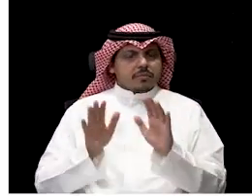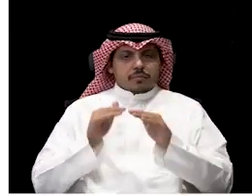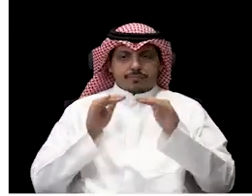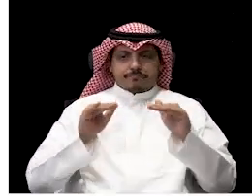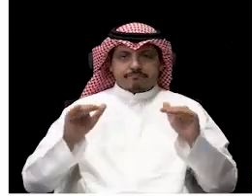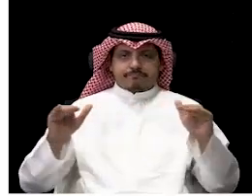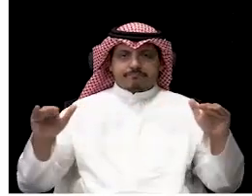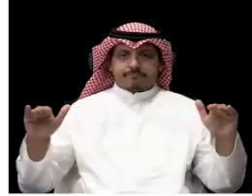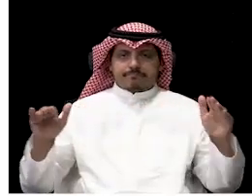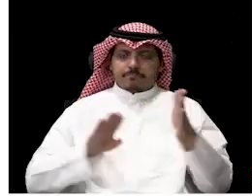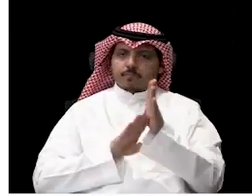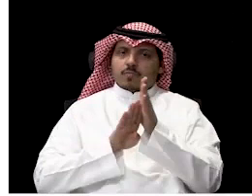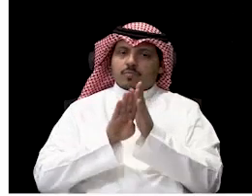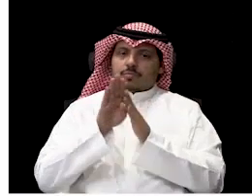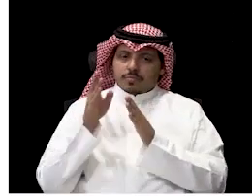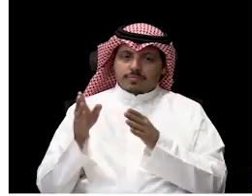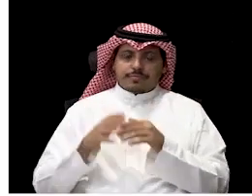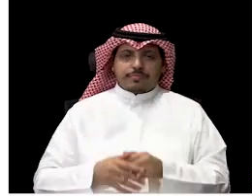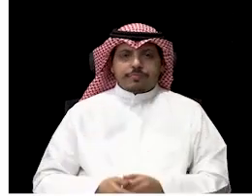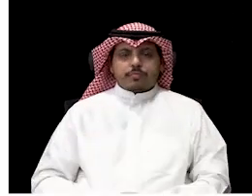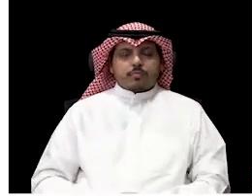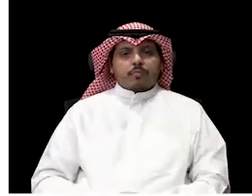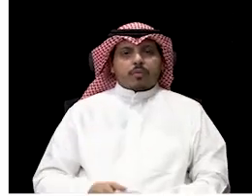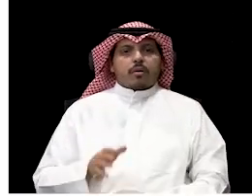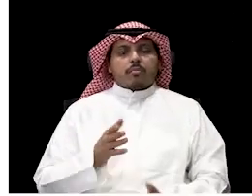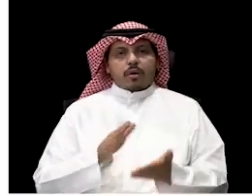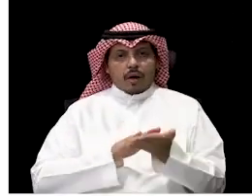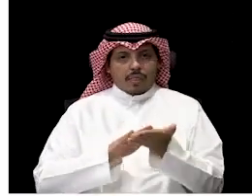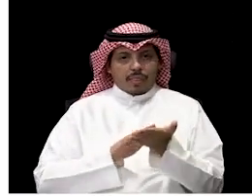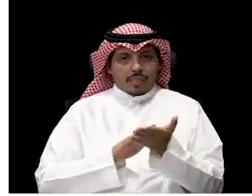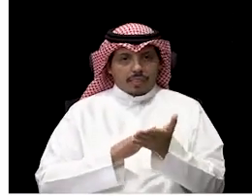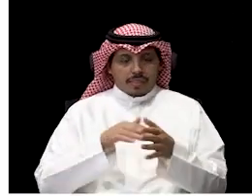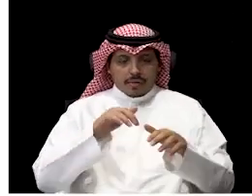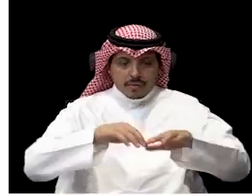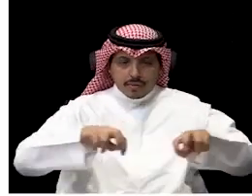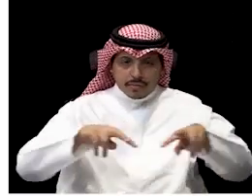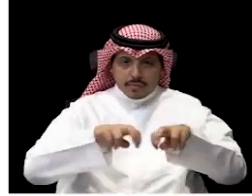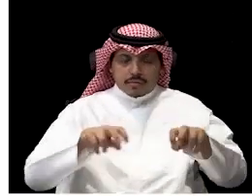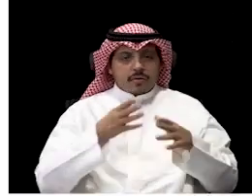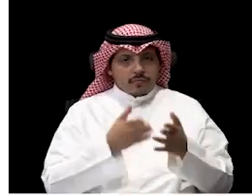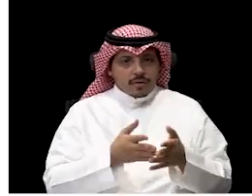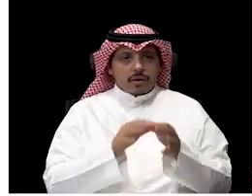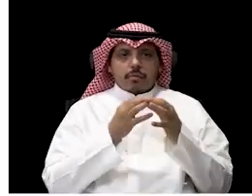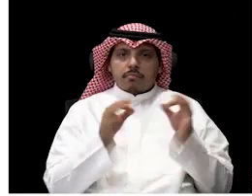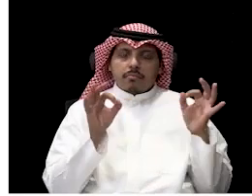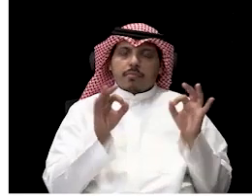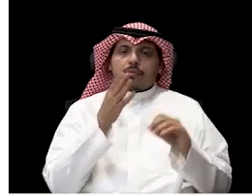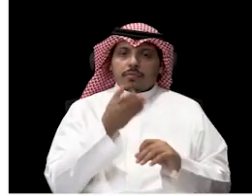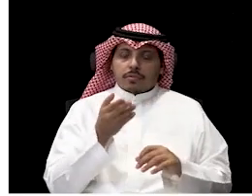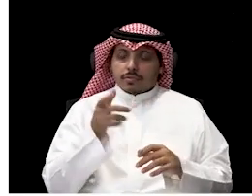أحسنتم تقدم الاقتصاد في الدولة. كذلك الموارد، موارد طبيعية وموارد بشرية، وسبق وتكلمنا عنها.